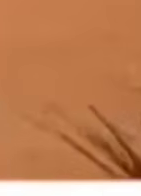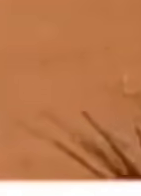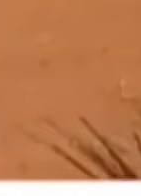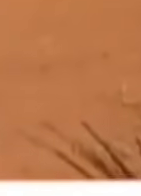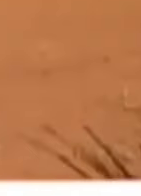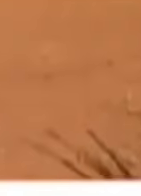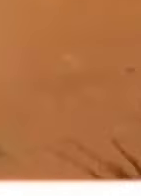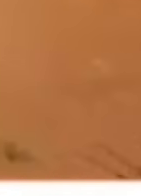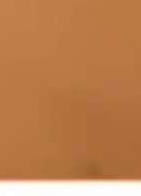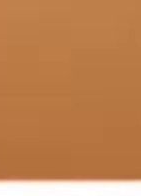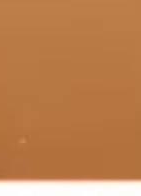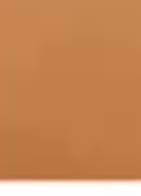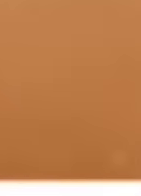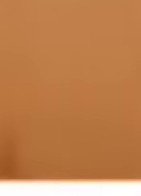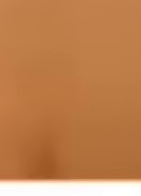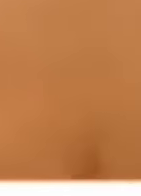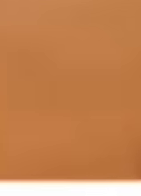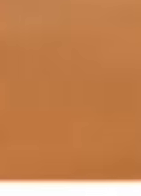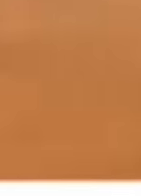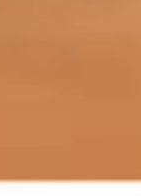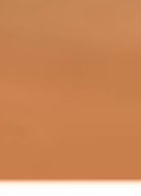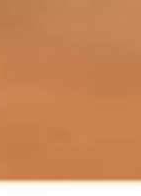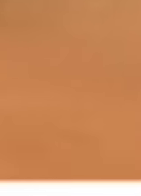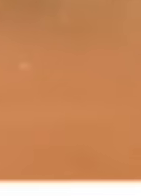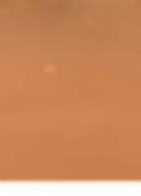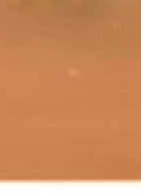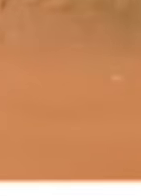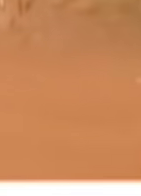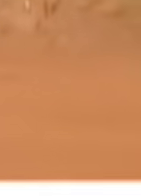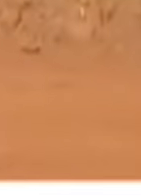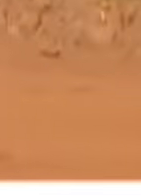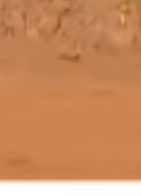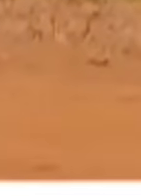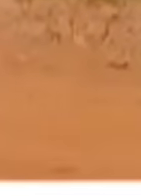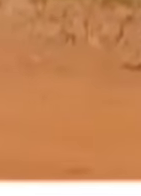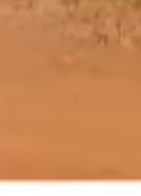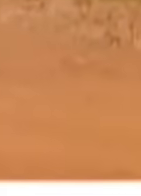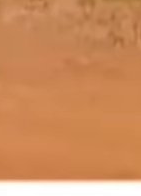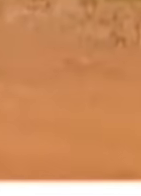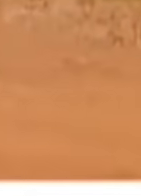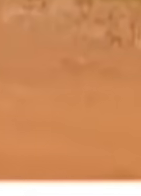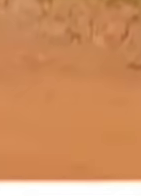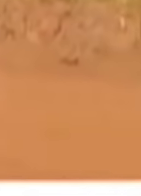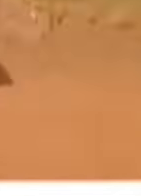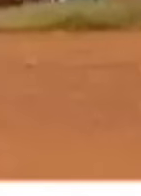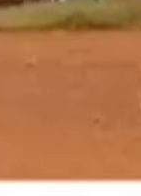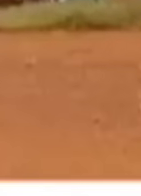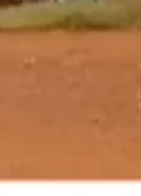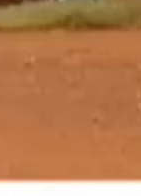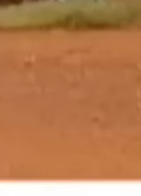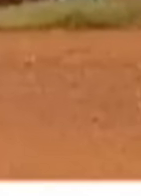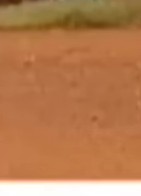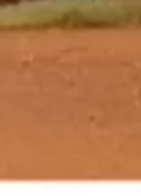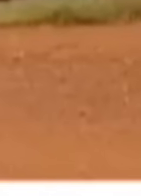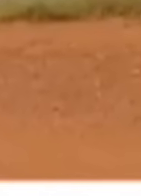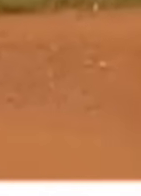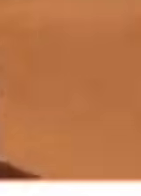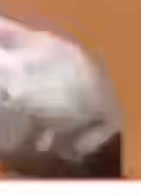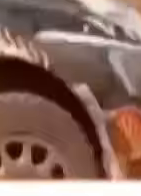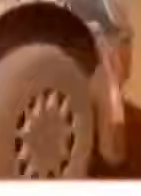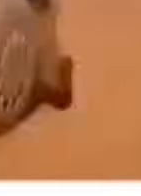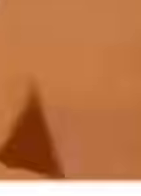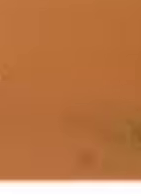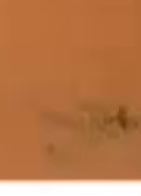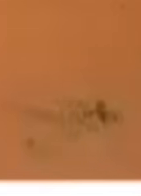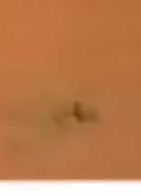Emotoka z'empaka eza Power of Africa Rally ezikomekezeddwa eno mu bitundu by'ejjinja zibadiza laundi esooka kaenda engula ya Africa ARC. Gate zaundi yakusatu kaenda